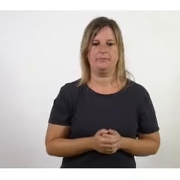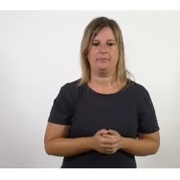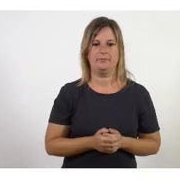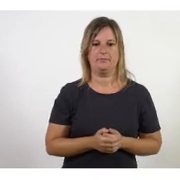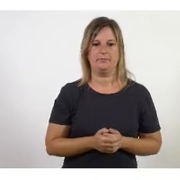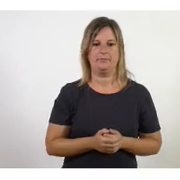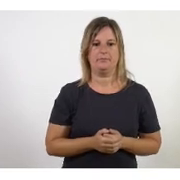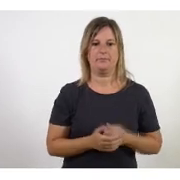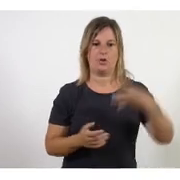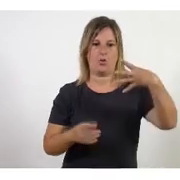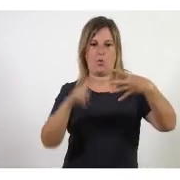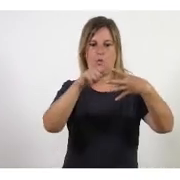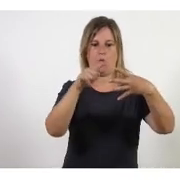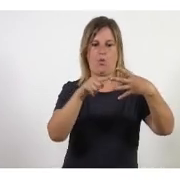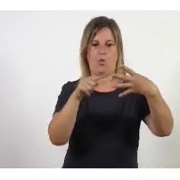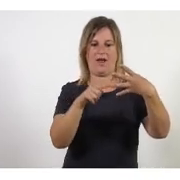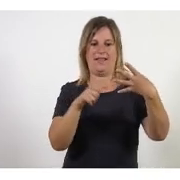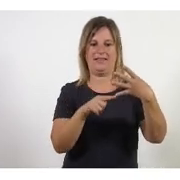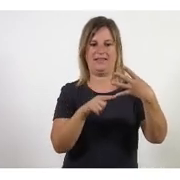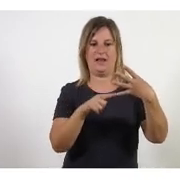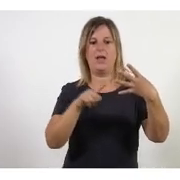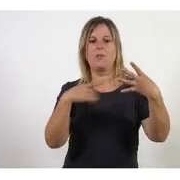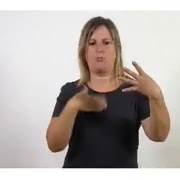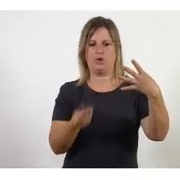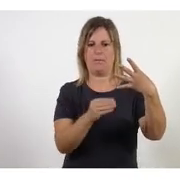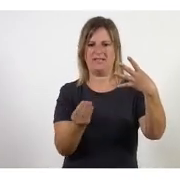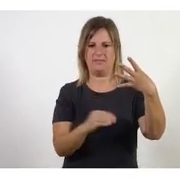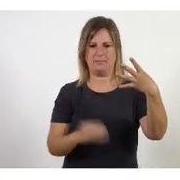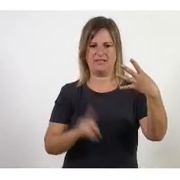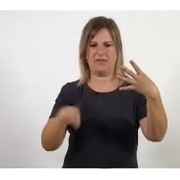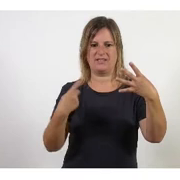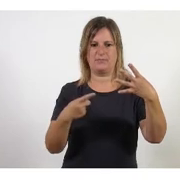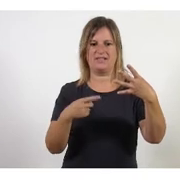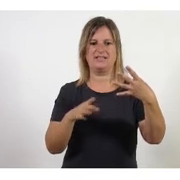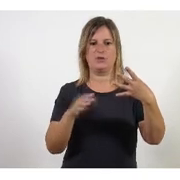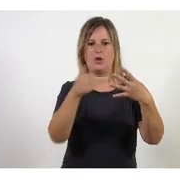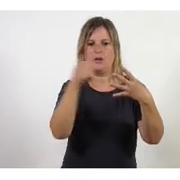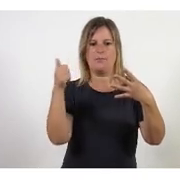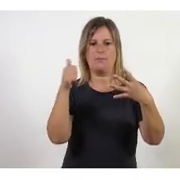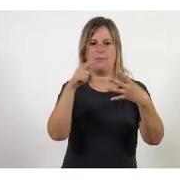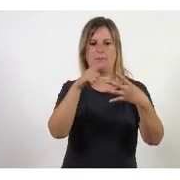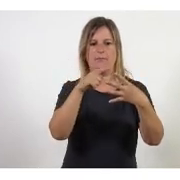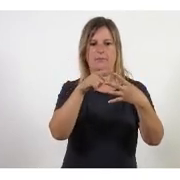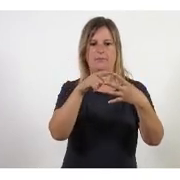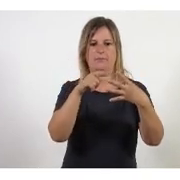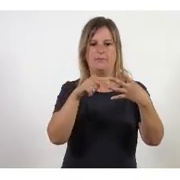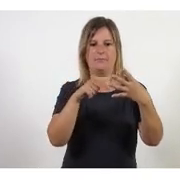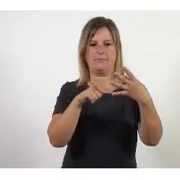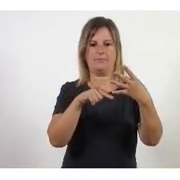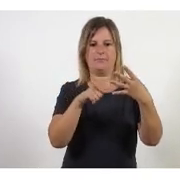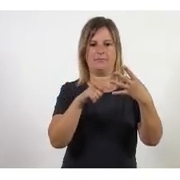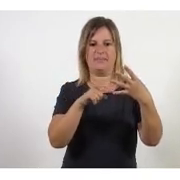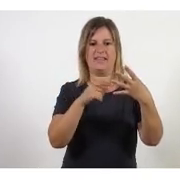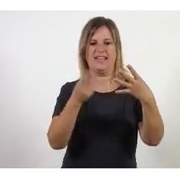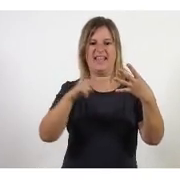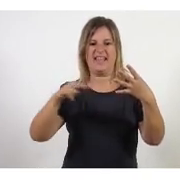Són 4 pistes. Després es poden fer més, però són 4. Primera tinc els clips de vídeo. A sobre tinc una segona